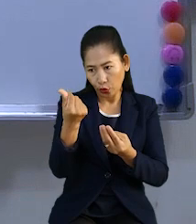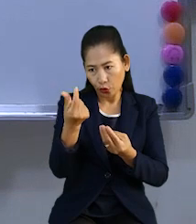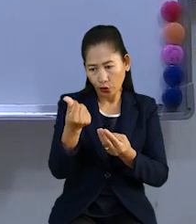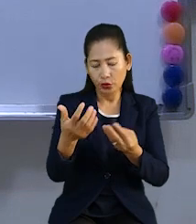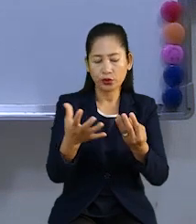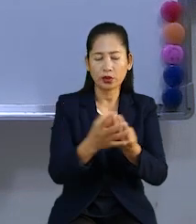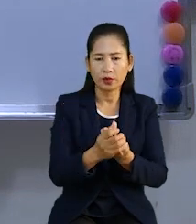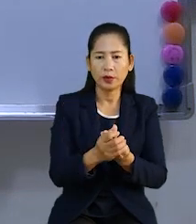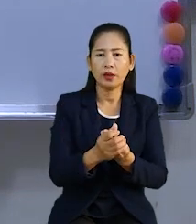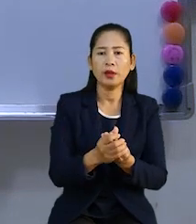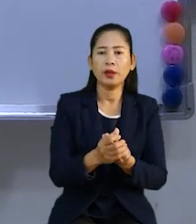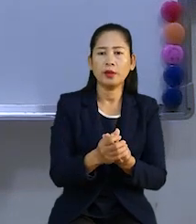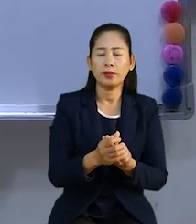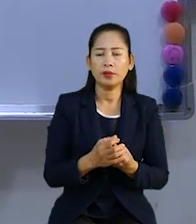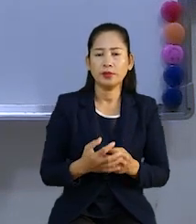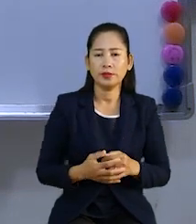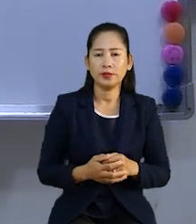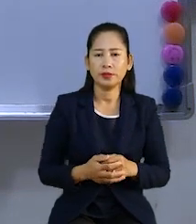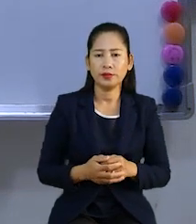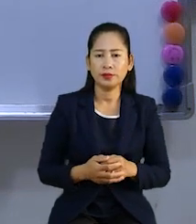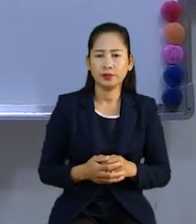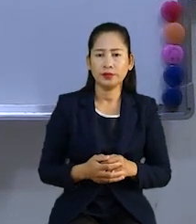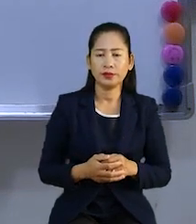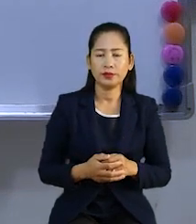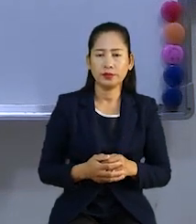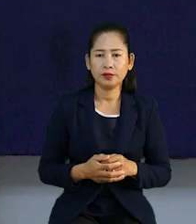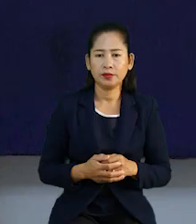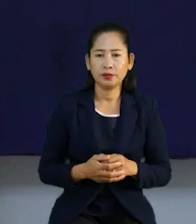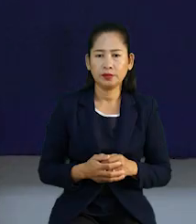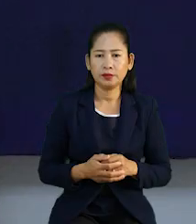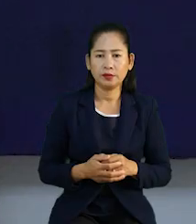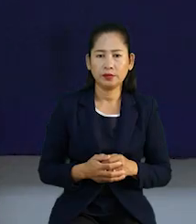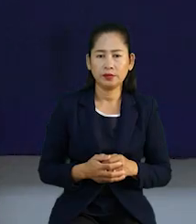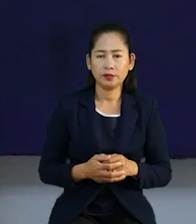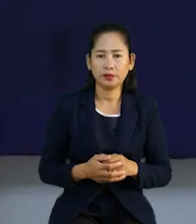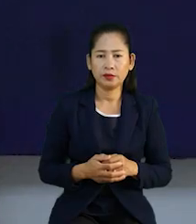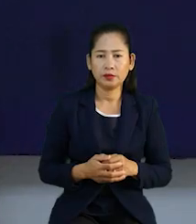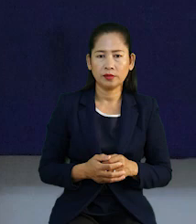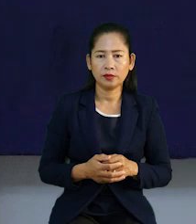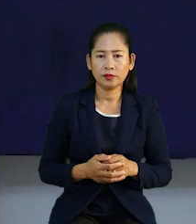cái ai dướng prap chầm nuôn tật prạ xạ rộng